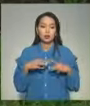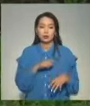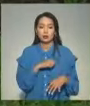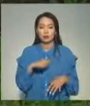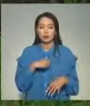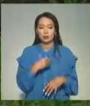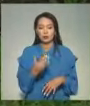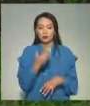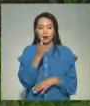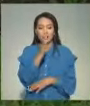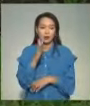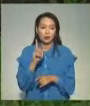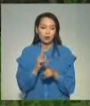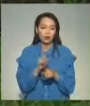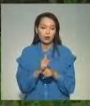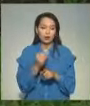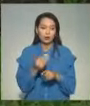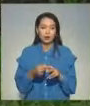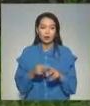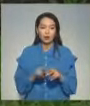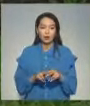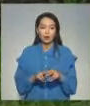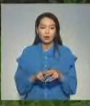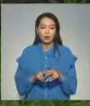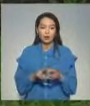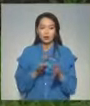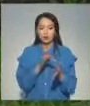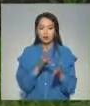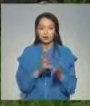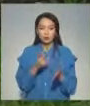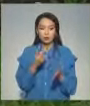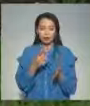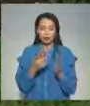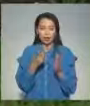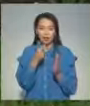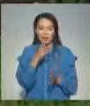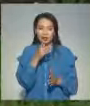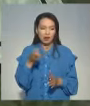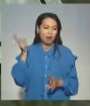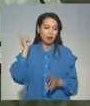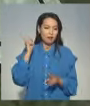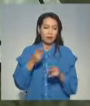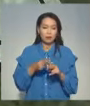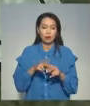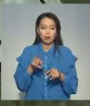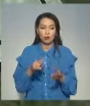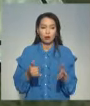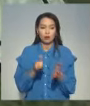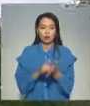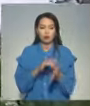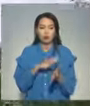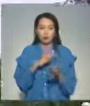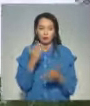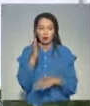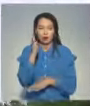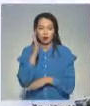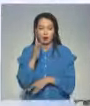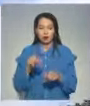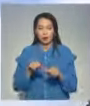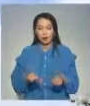кәрағаш адам құшағы жетпейтін мұнайымен осыдан шамамен 2 ғасыр бұрын отырғызылыпты. Сондықтан айналасы арнайы осылай